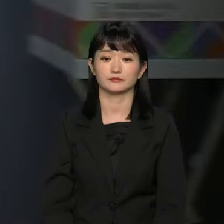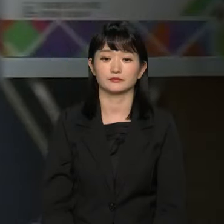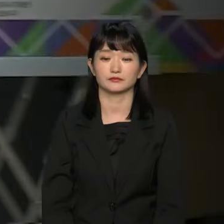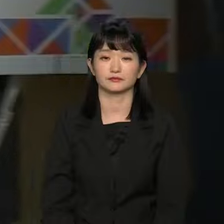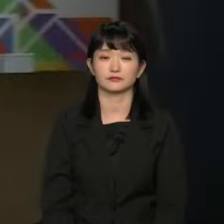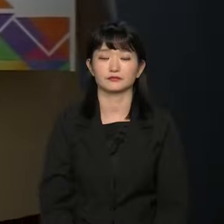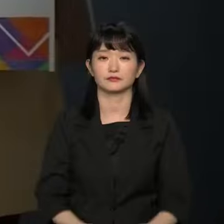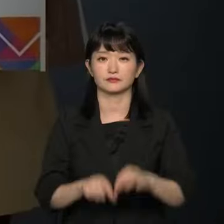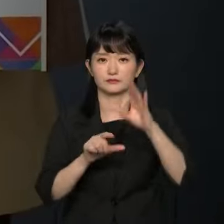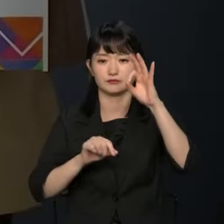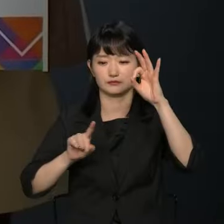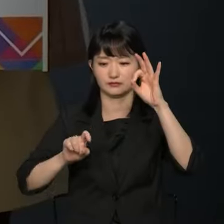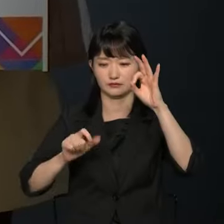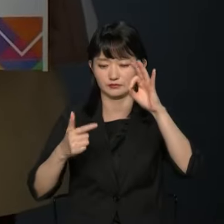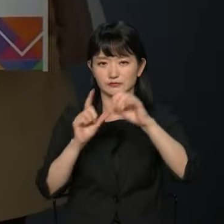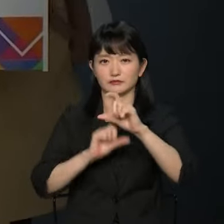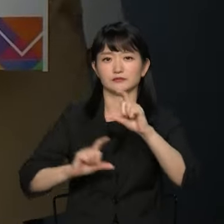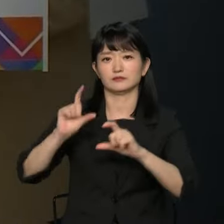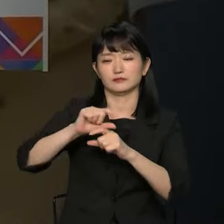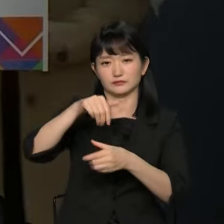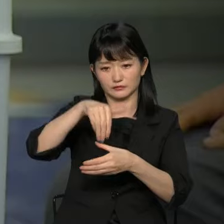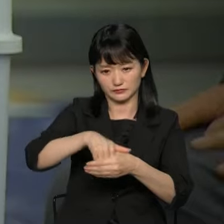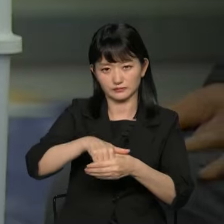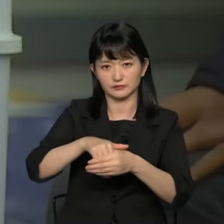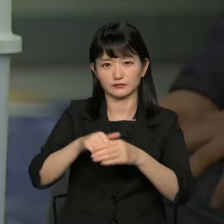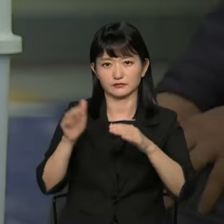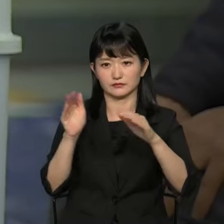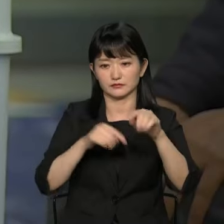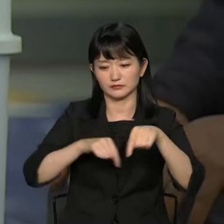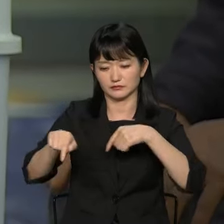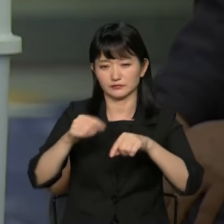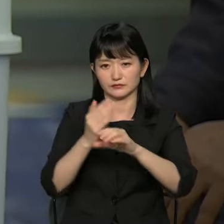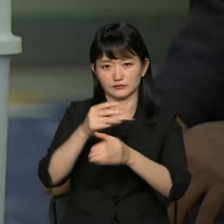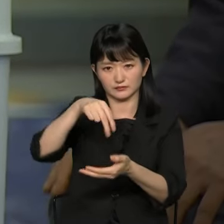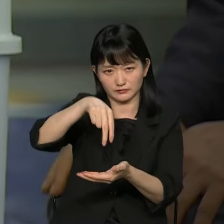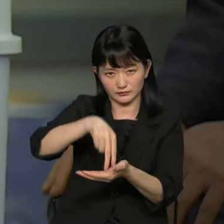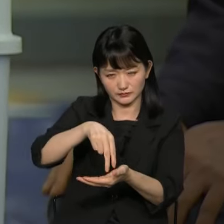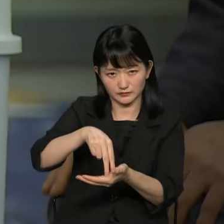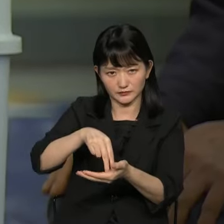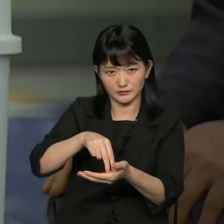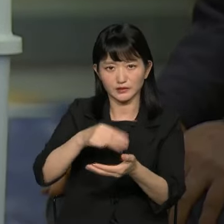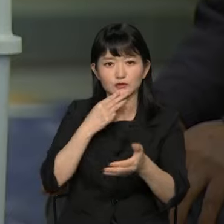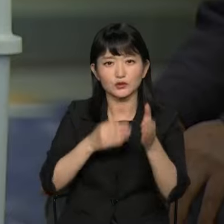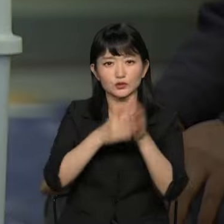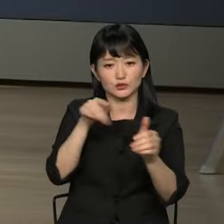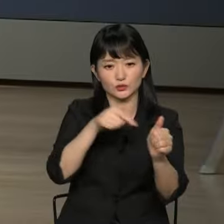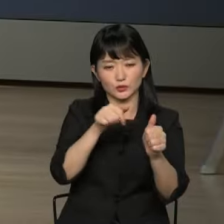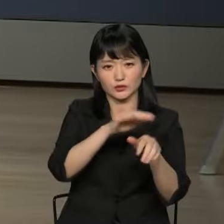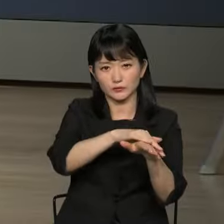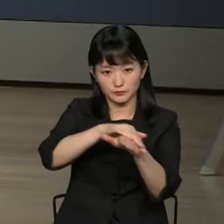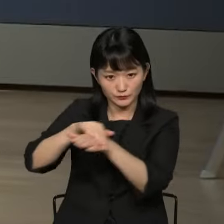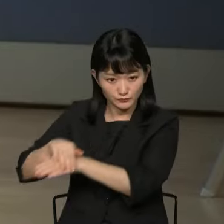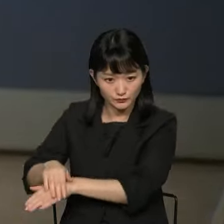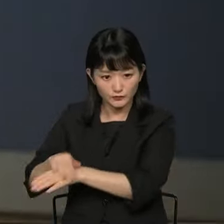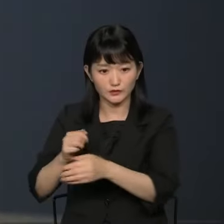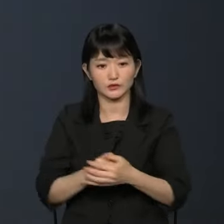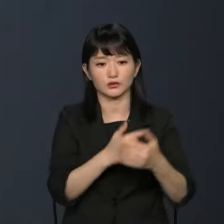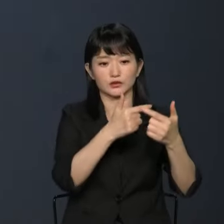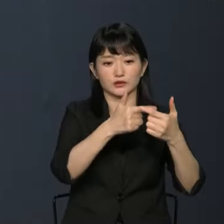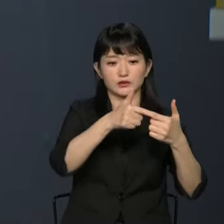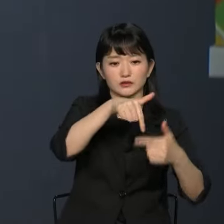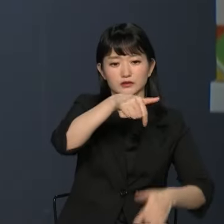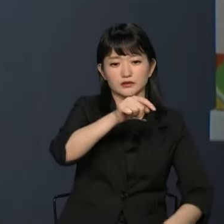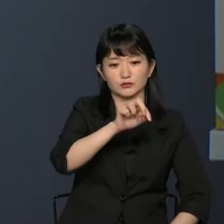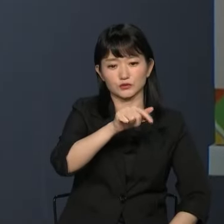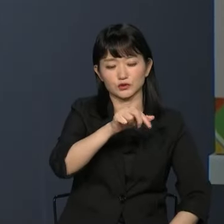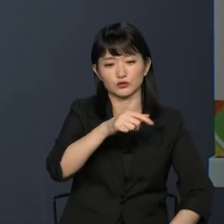다음 달 16일 재보궐선거는 정치적 중립이 요구되는 서울시 교육감 선거를 제외하면 부산 금정구청장과 인천